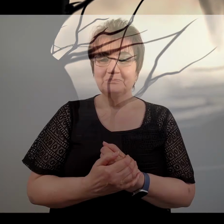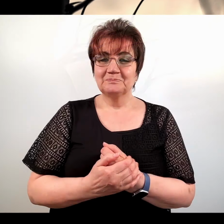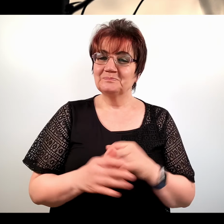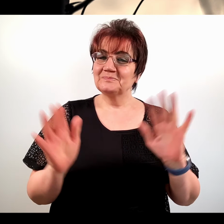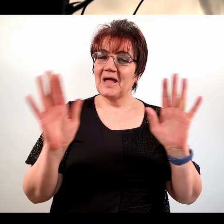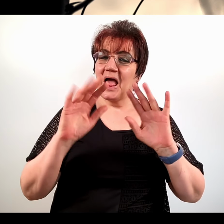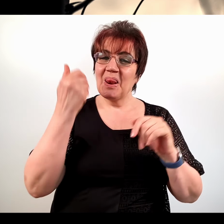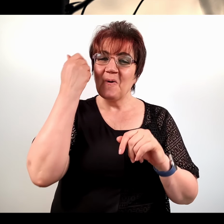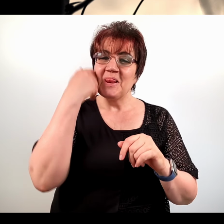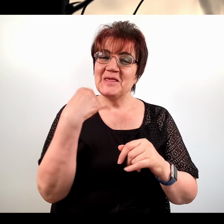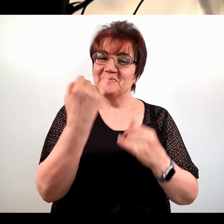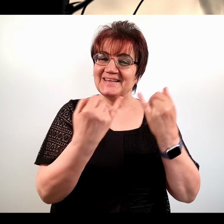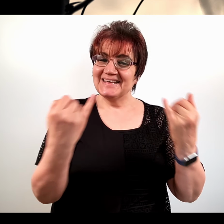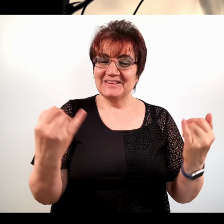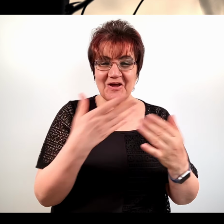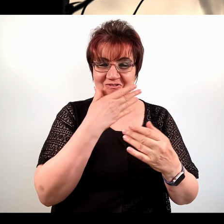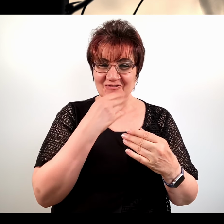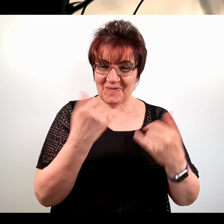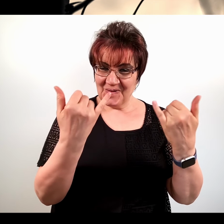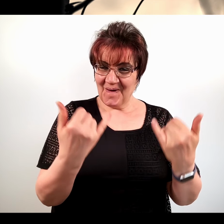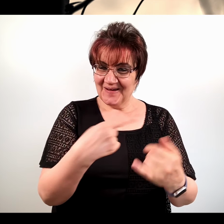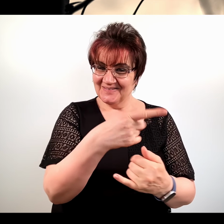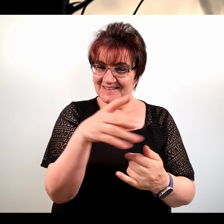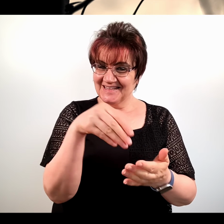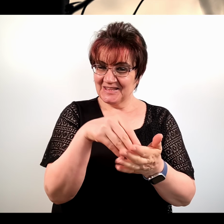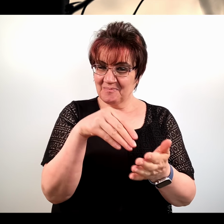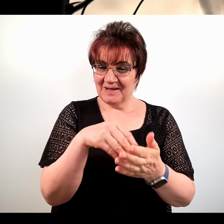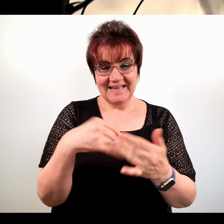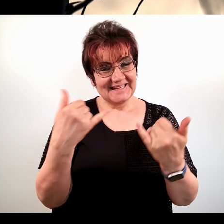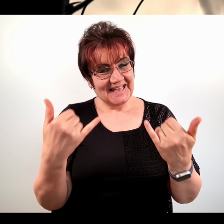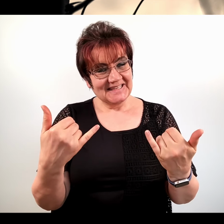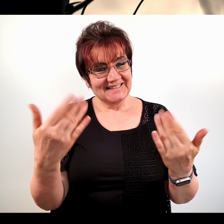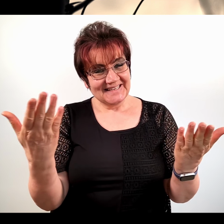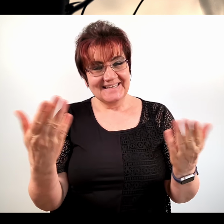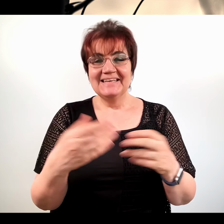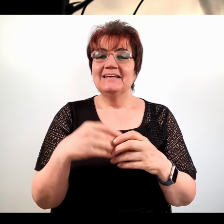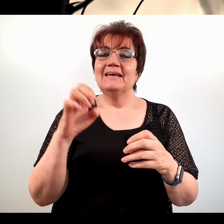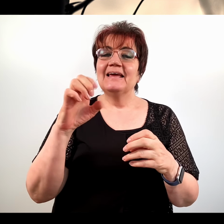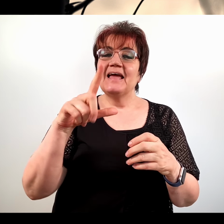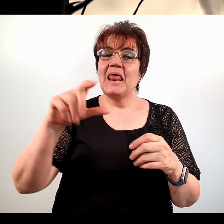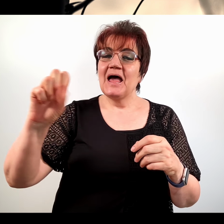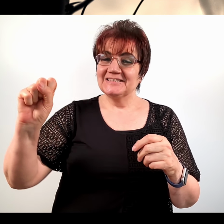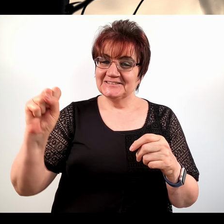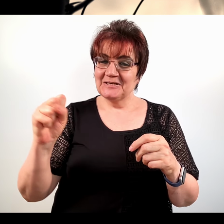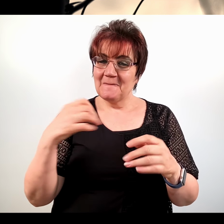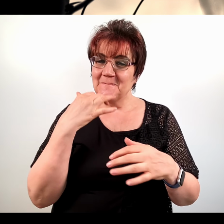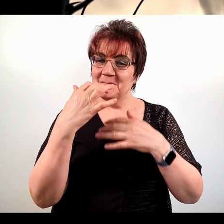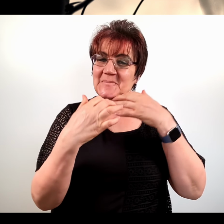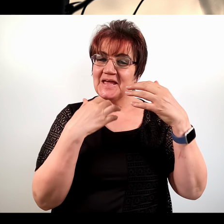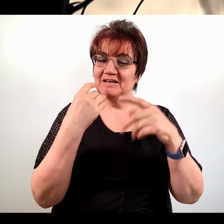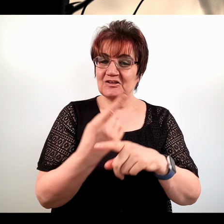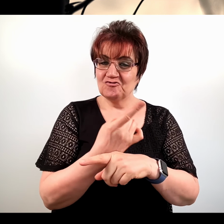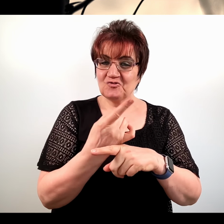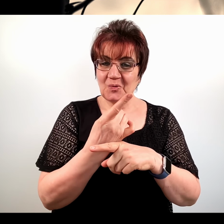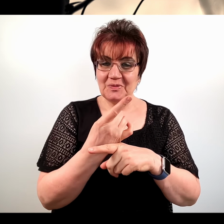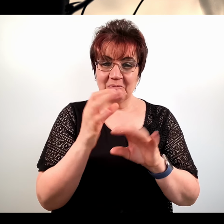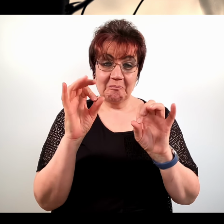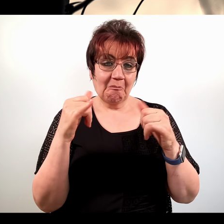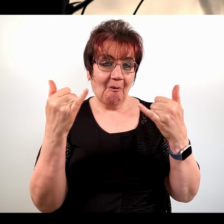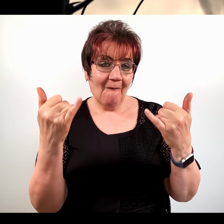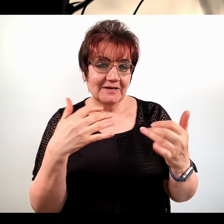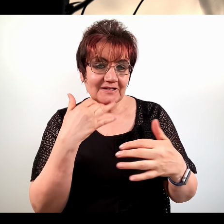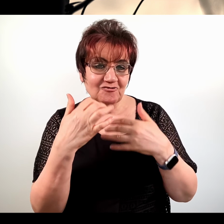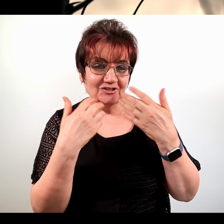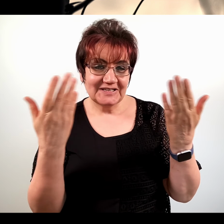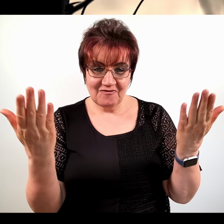Hallo liebe Kinder, schön, dass ihr dabei seid bei Ellas Märchenstunde. Heute erzähle ich euch